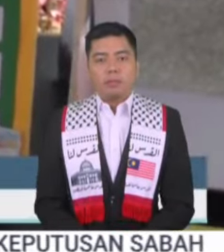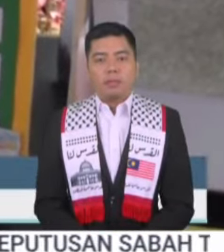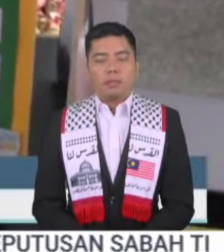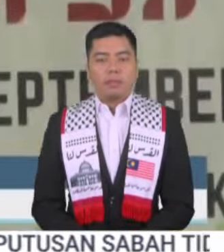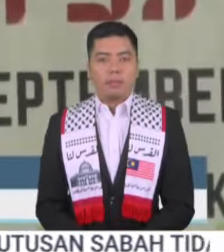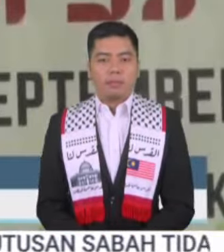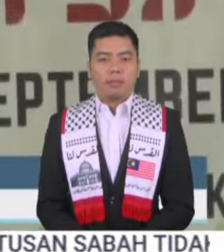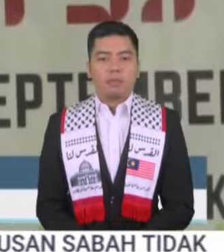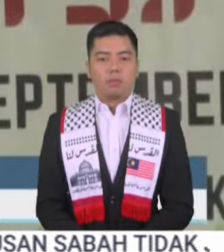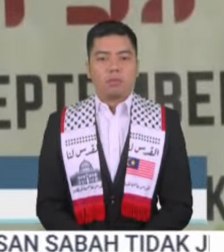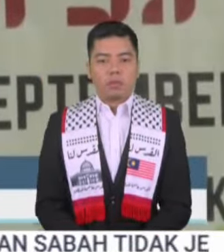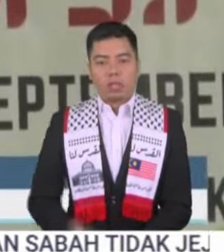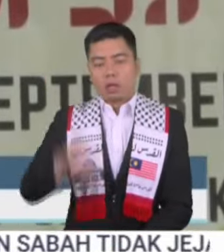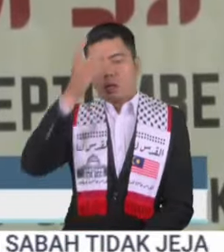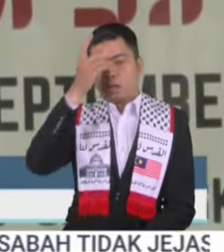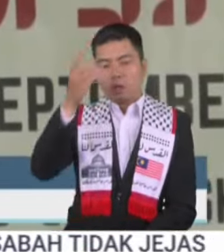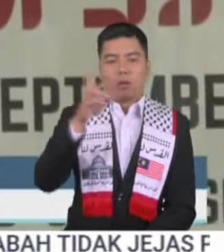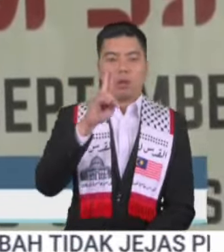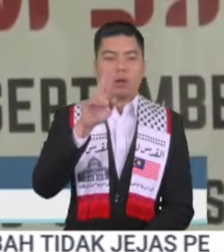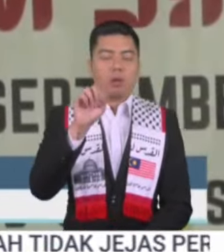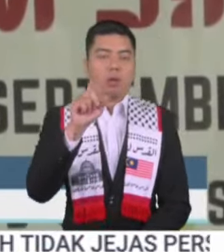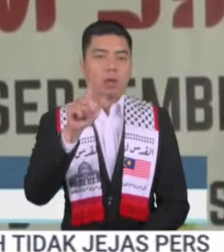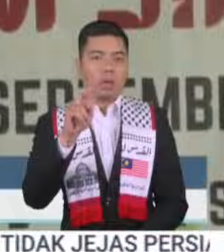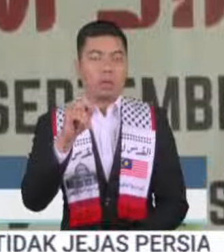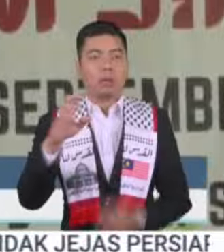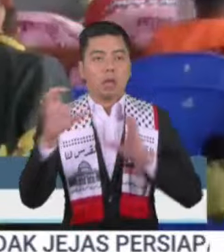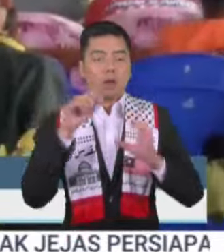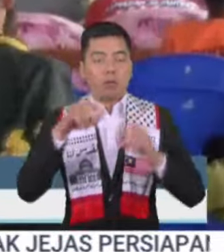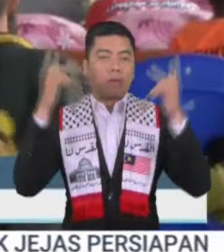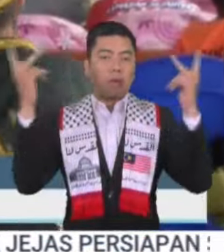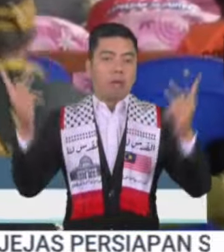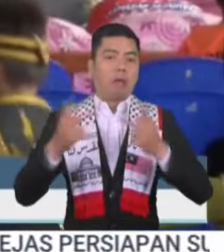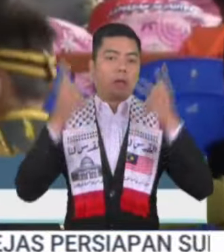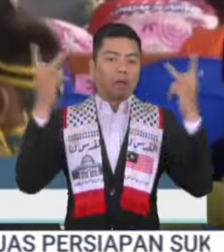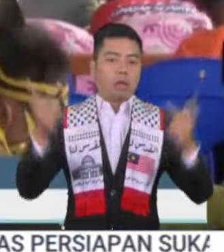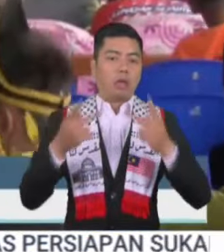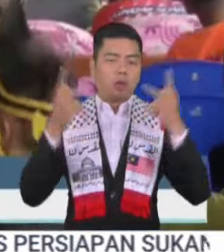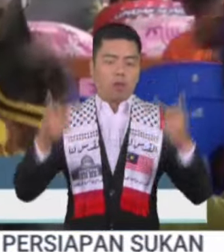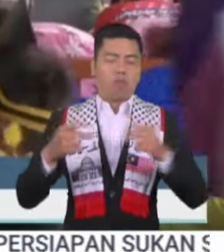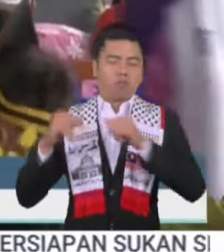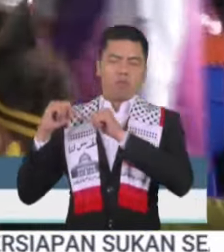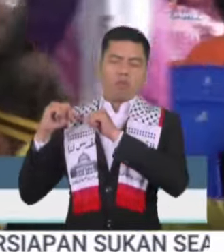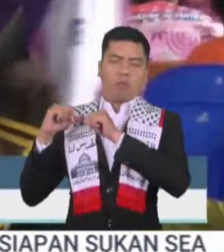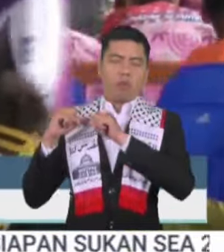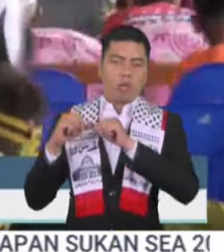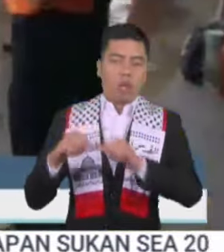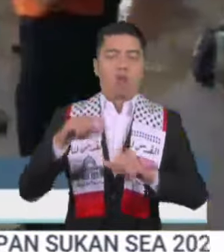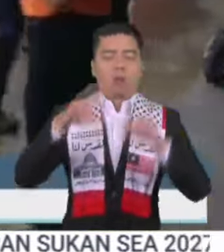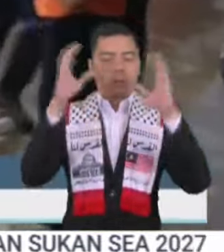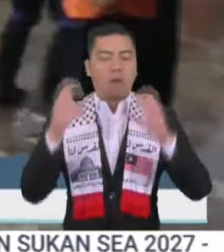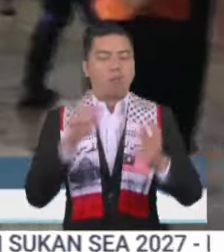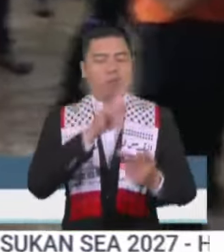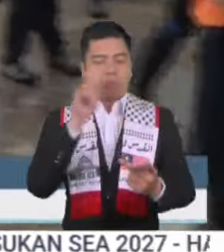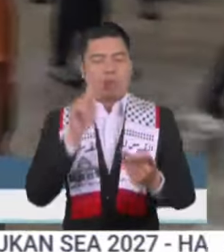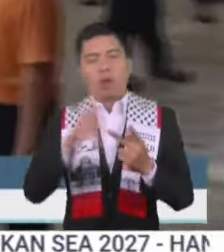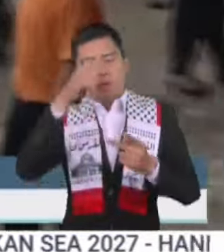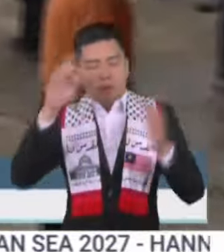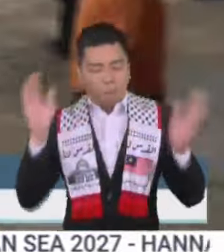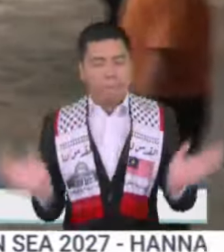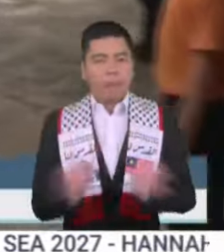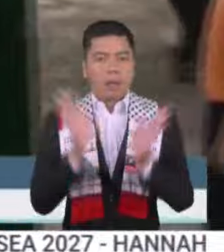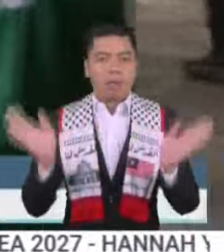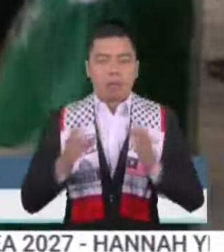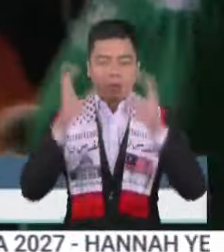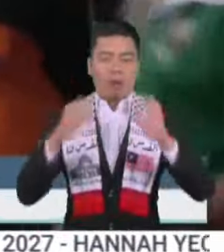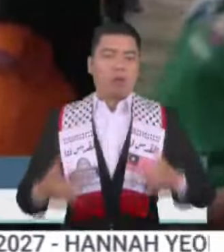Malaysia Datuk roslan berkata penganjuran karnival kesihatan secara berterusan juga langkah tepat dalam memupuk gaya hidup